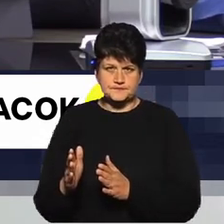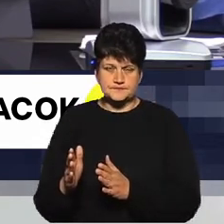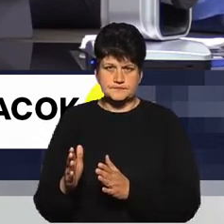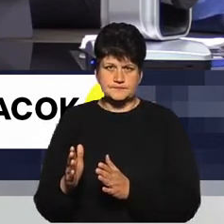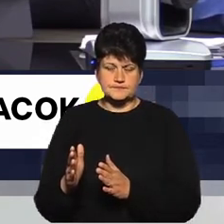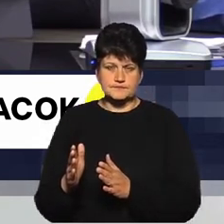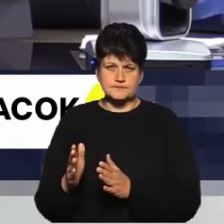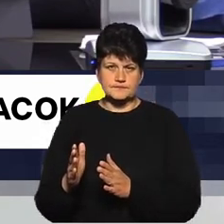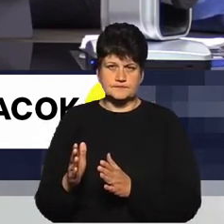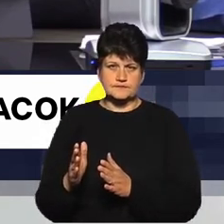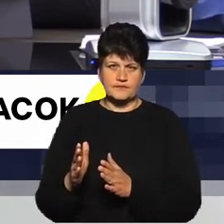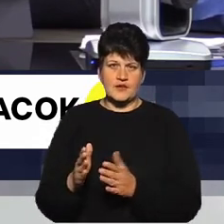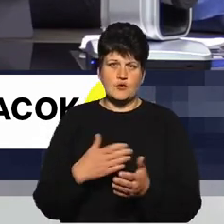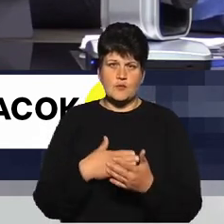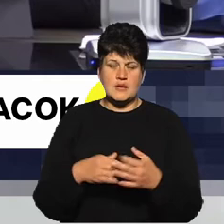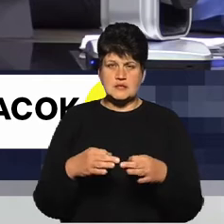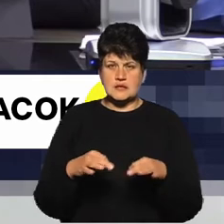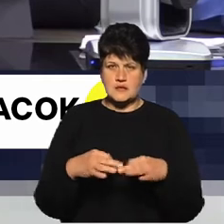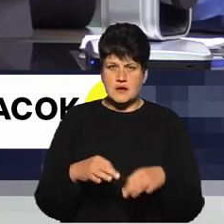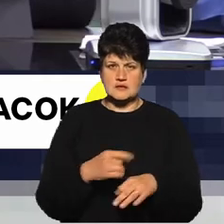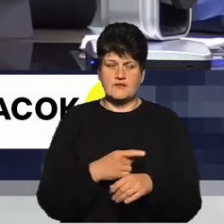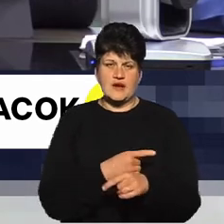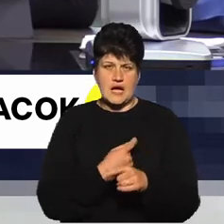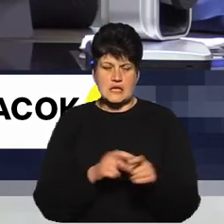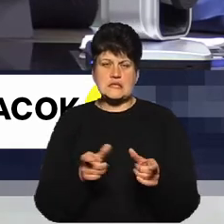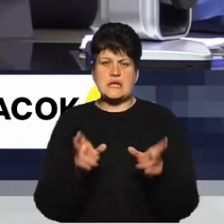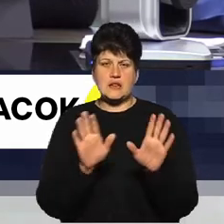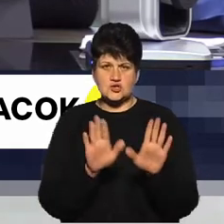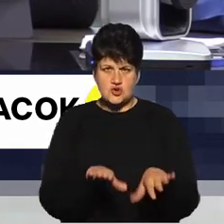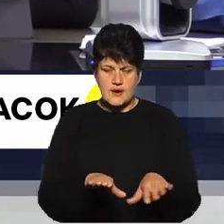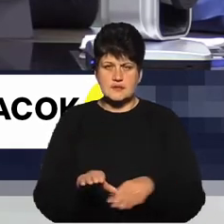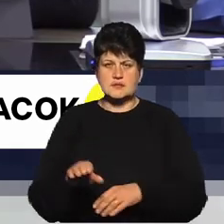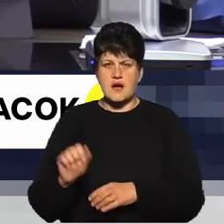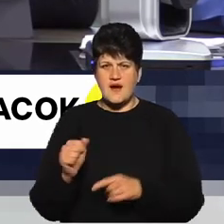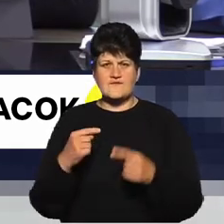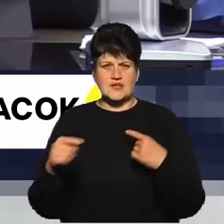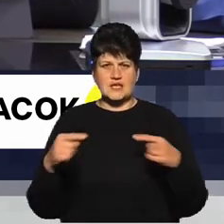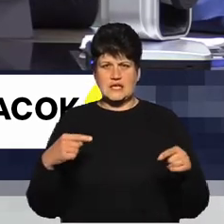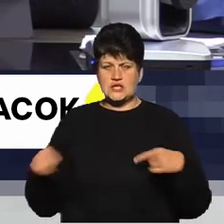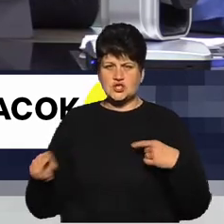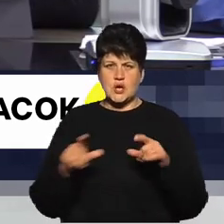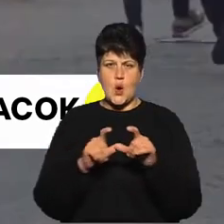в громадському транспорті, тобто в лікарнях далі залишається, а в інших об'єктах.